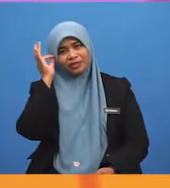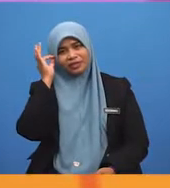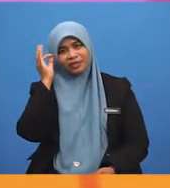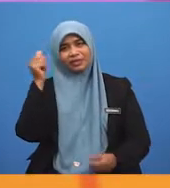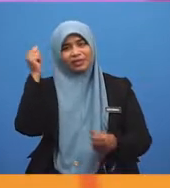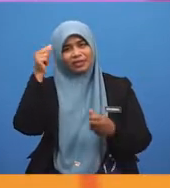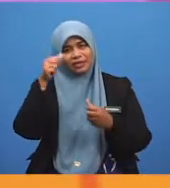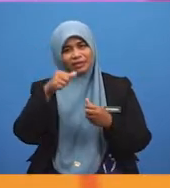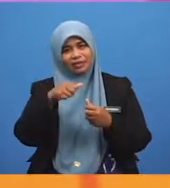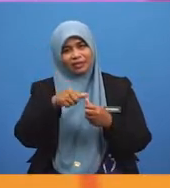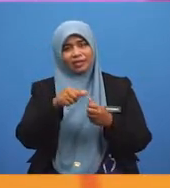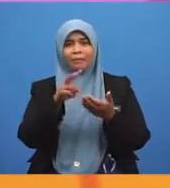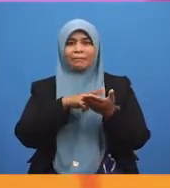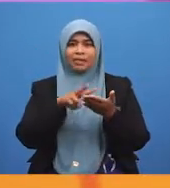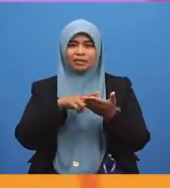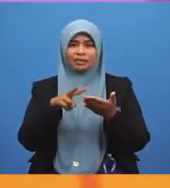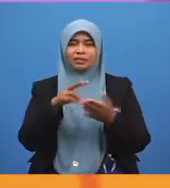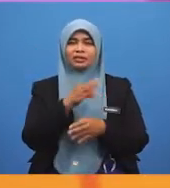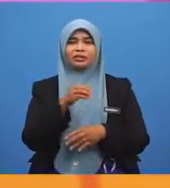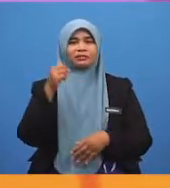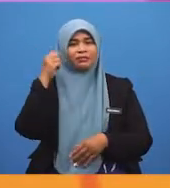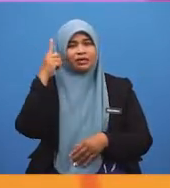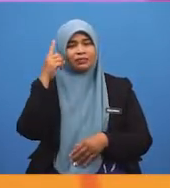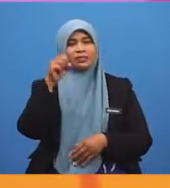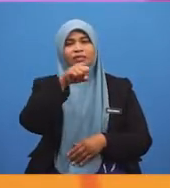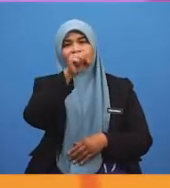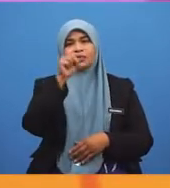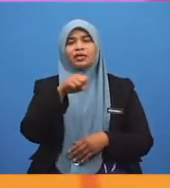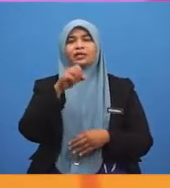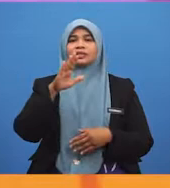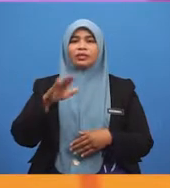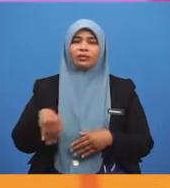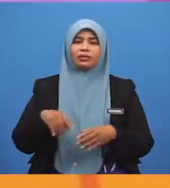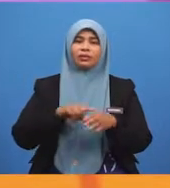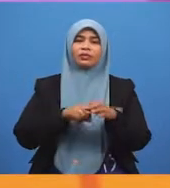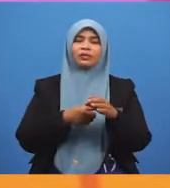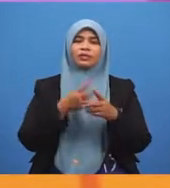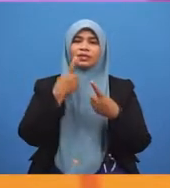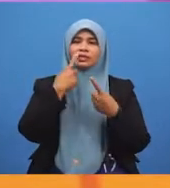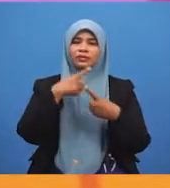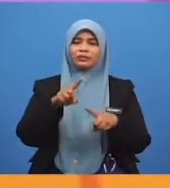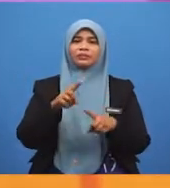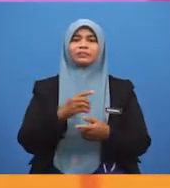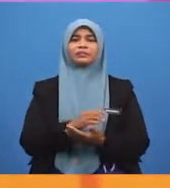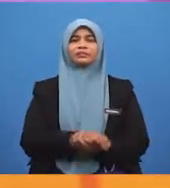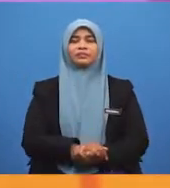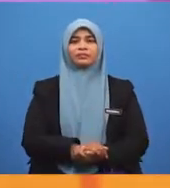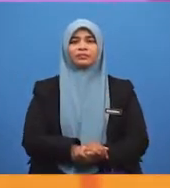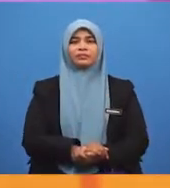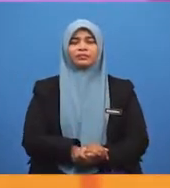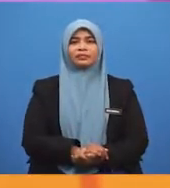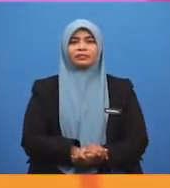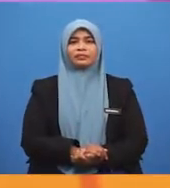Ingat, baca dan fahami soalan sebelum mula menjawab.